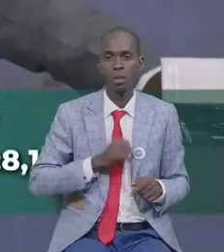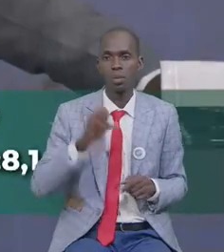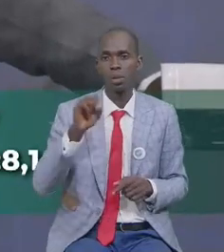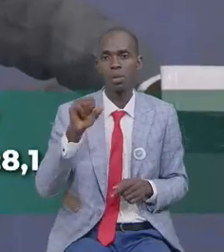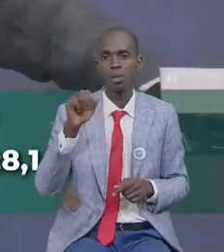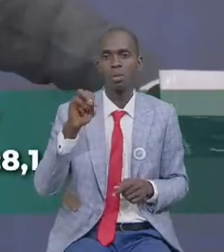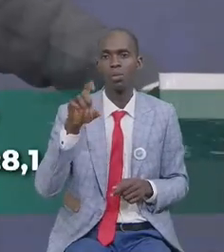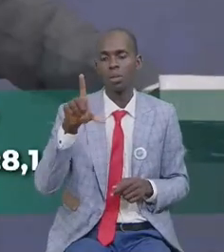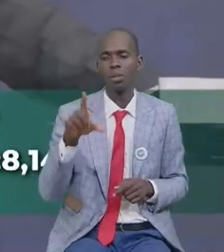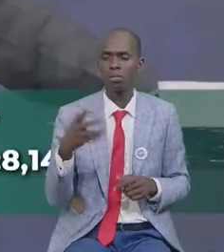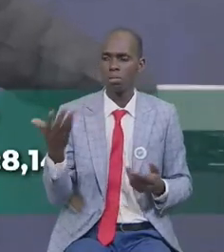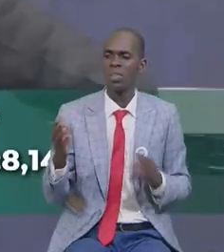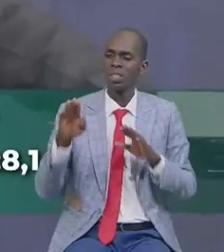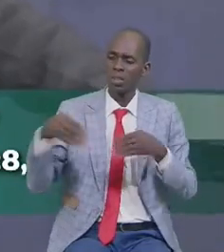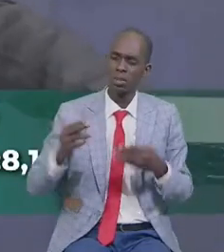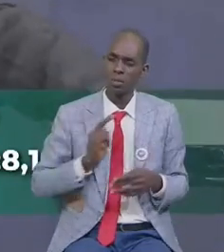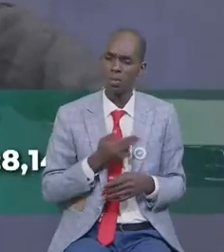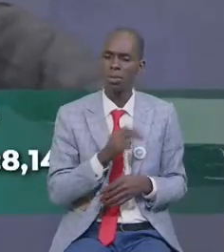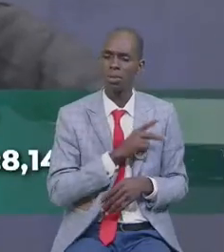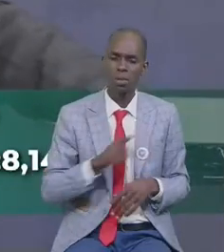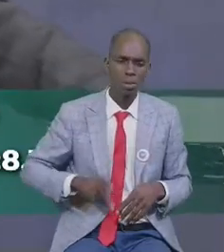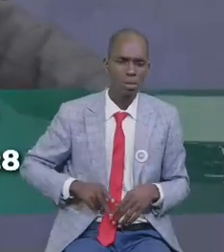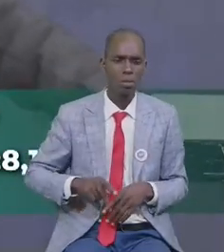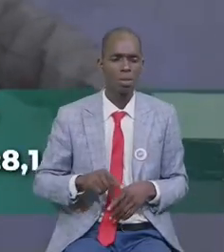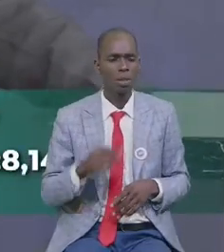Donne-nous un roi. Cherchez le Seigneur.